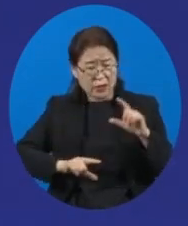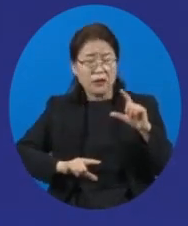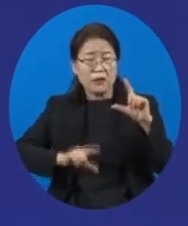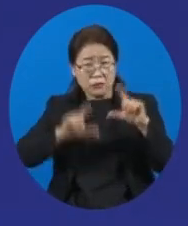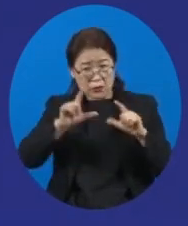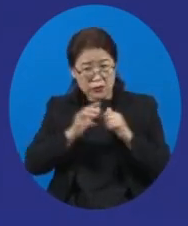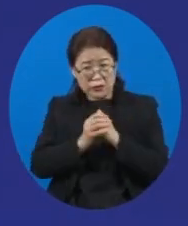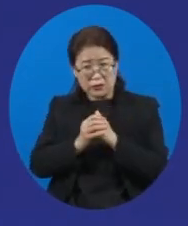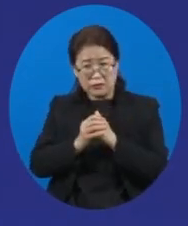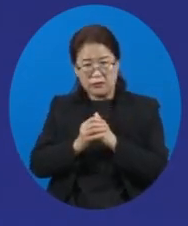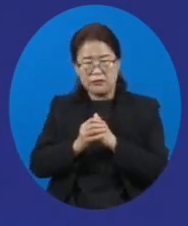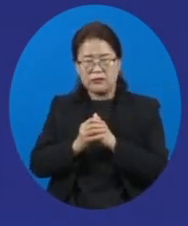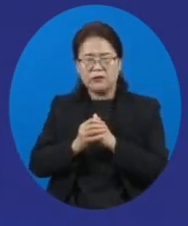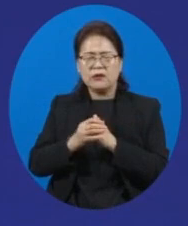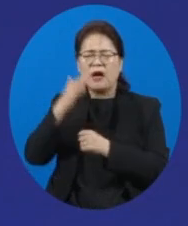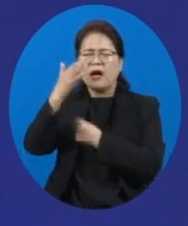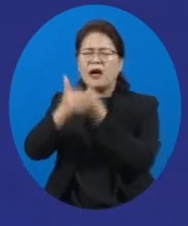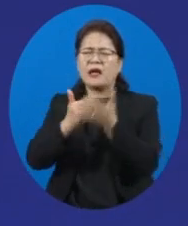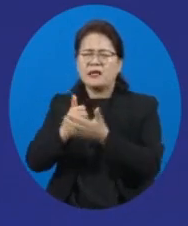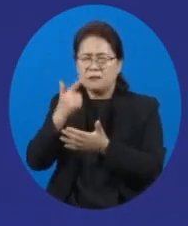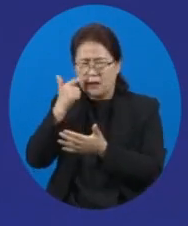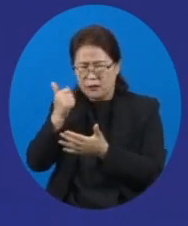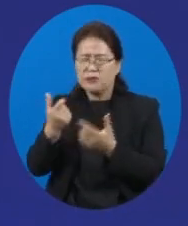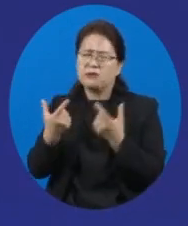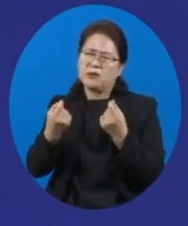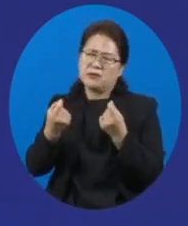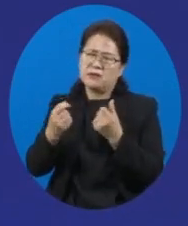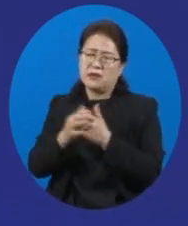당신의 형상대로 지음받은 우리 인간이